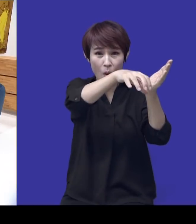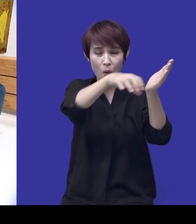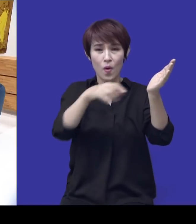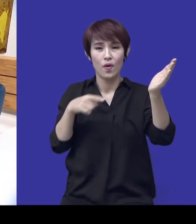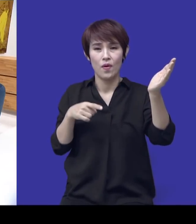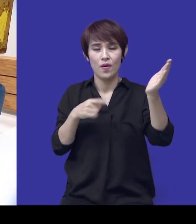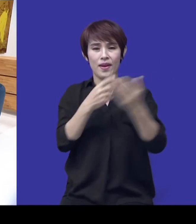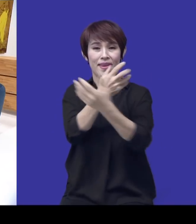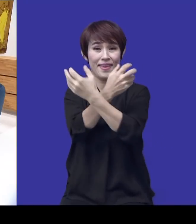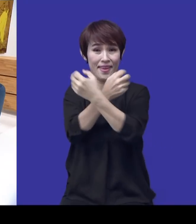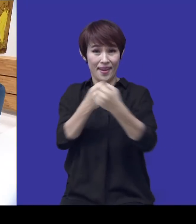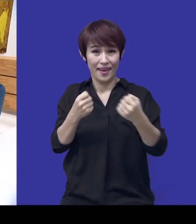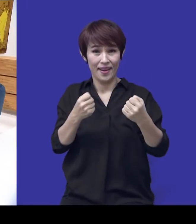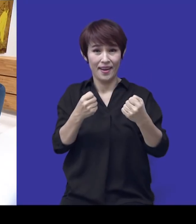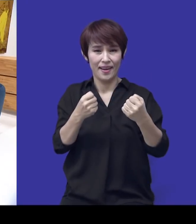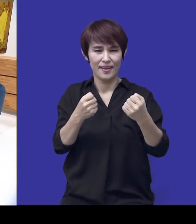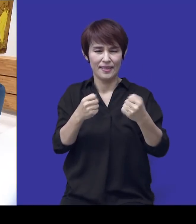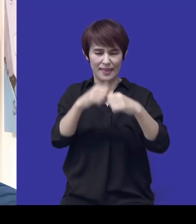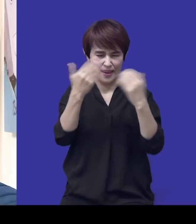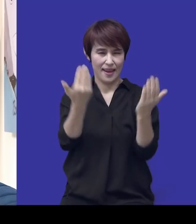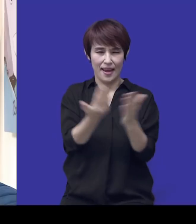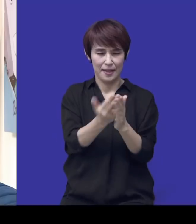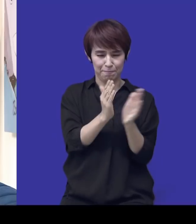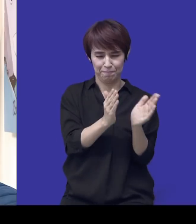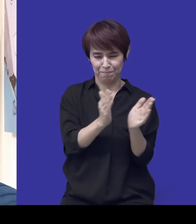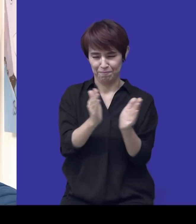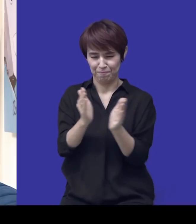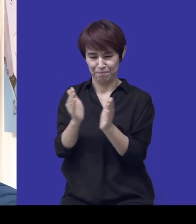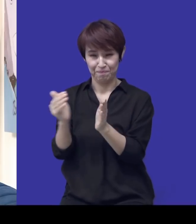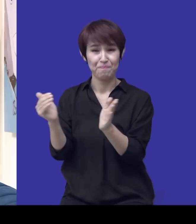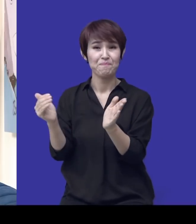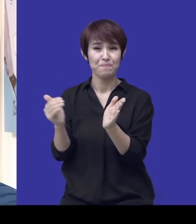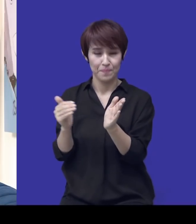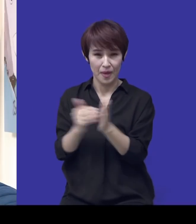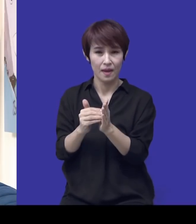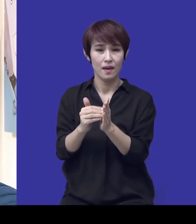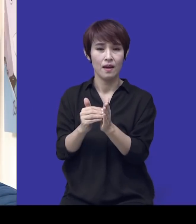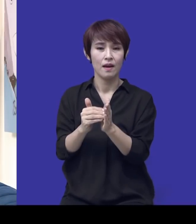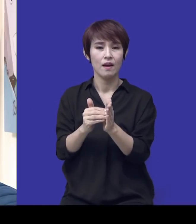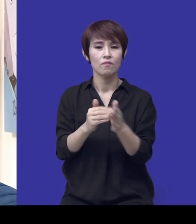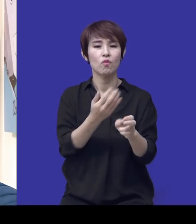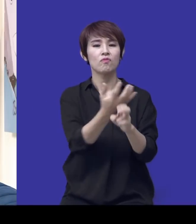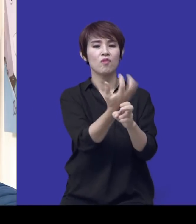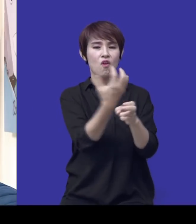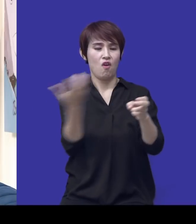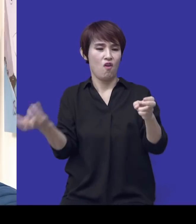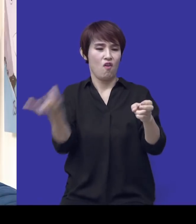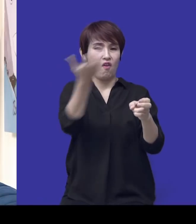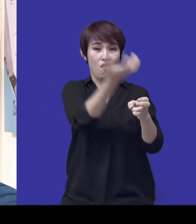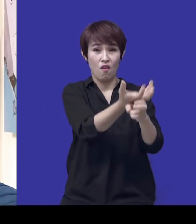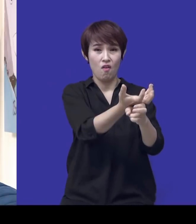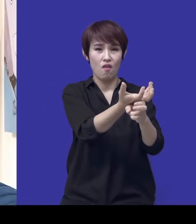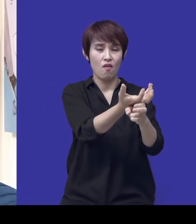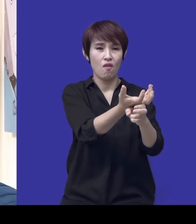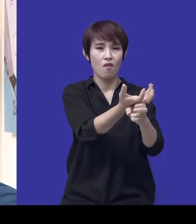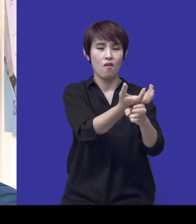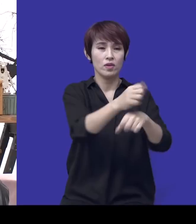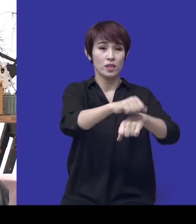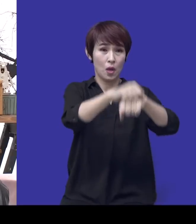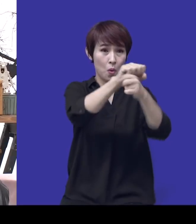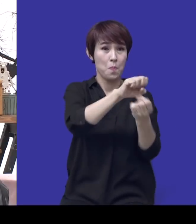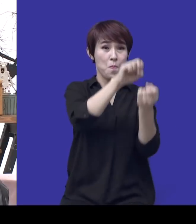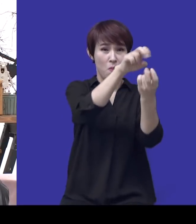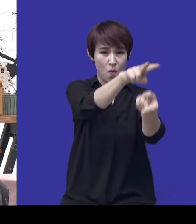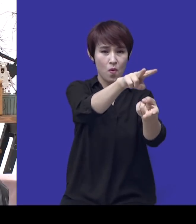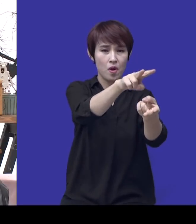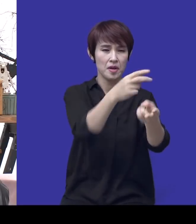거 프레이트라고 하는데 그것까지 네. 다 해서 도착한 다음에 이걸 또 트러킹을 해가지고 창고로 보낸 다음에 여기서 또 검수를 해요.